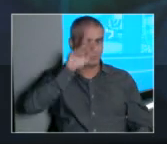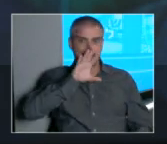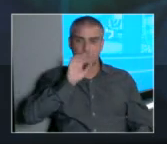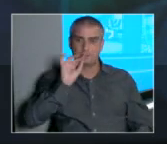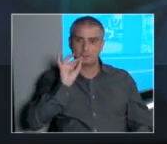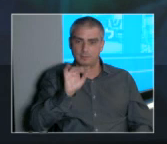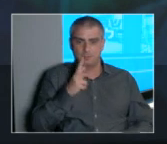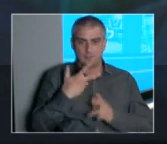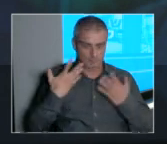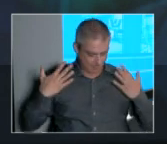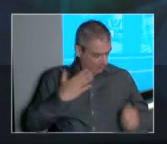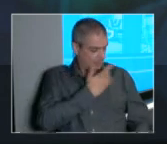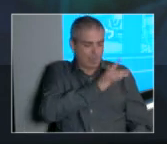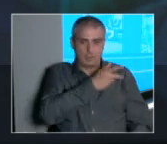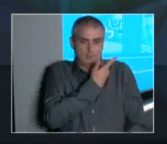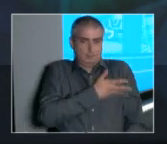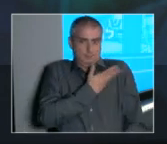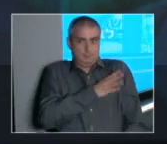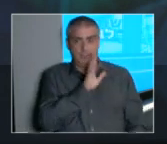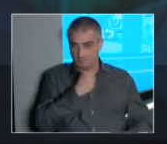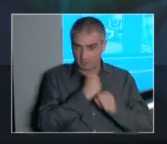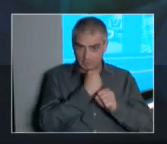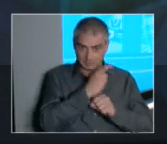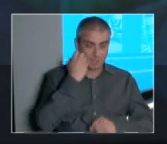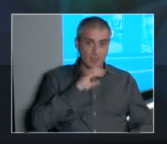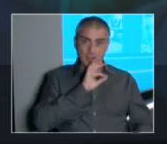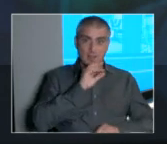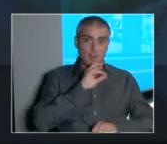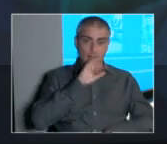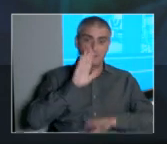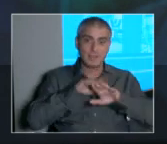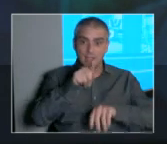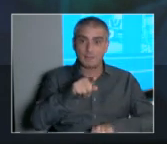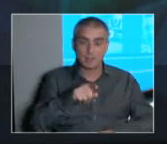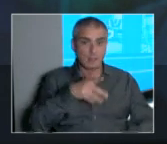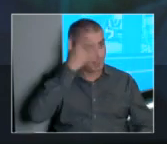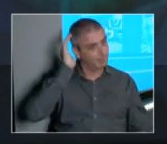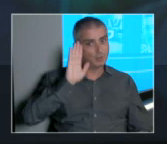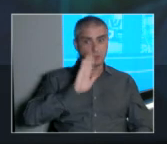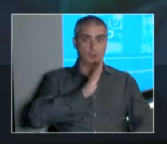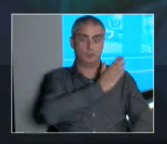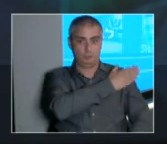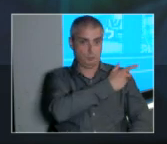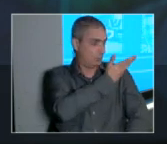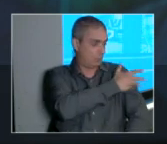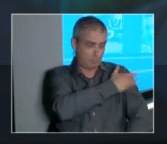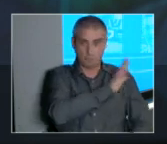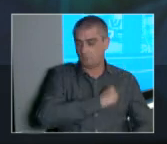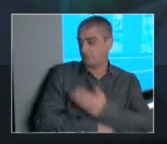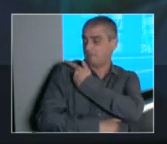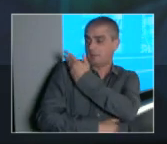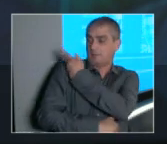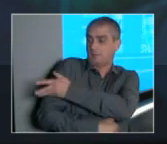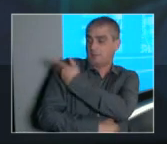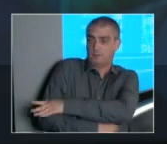בלי כוונה, ניקית את החליפה, זה מה שתעשה גם שליברמן יגע מעכשיו? כשלפיד נוגע בך בצד שמאל, אתה מנקה, עכשיו יהיה לך גם בצד